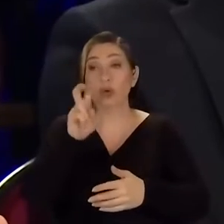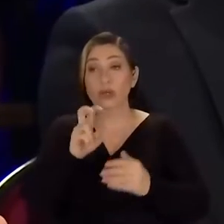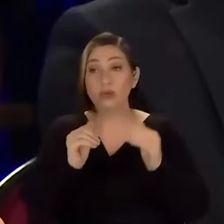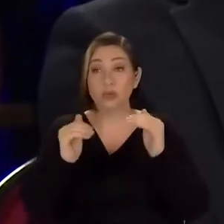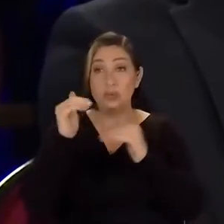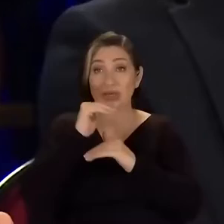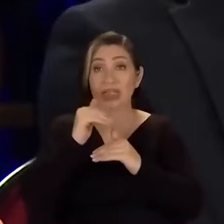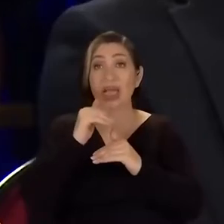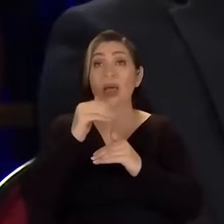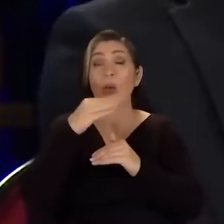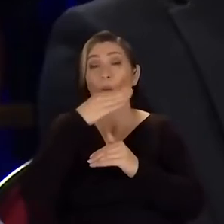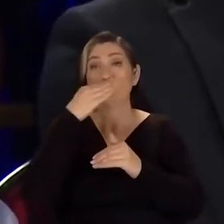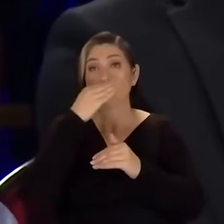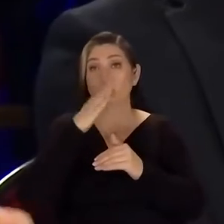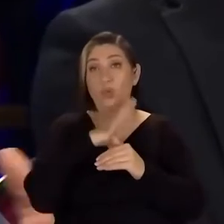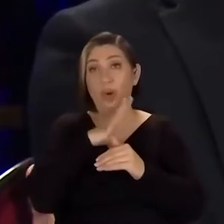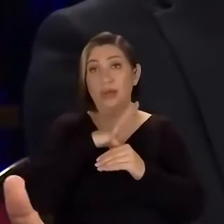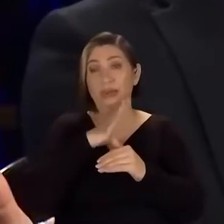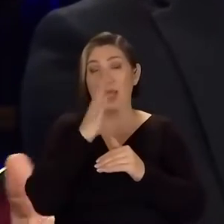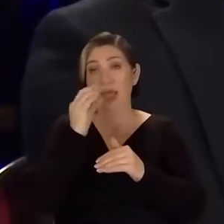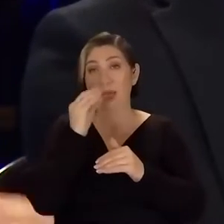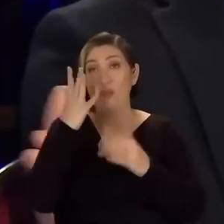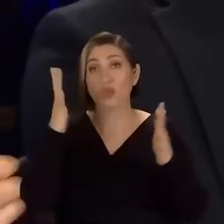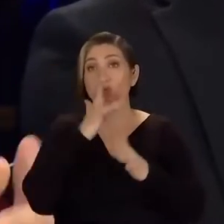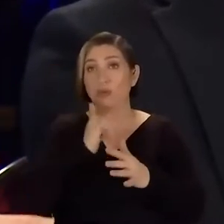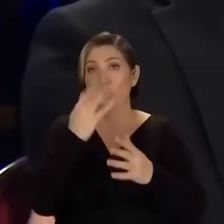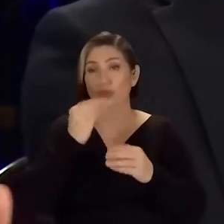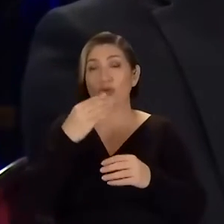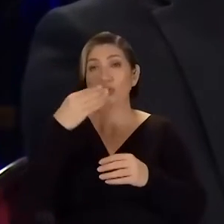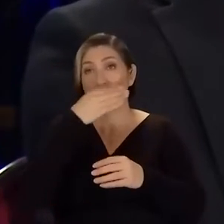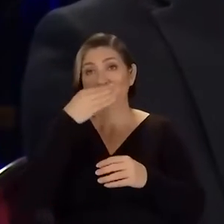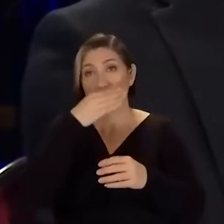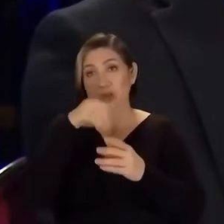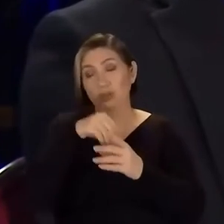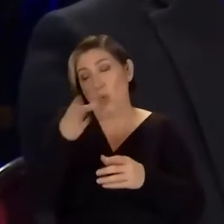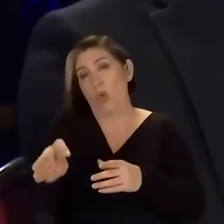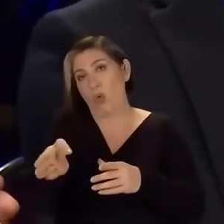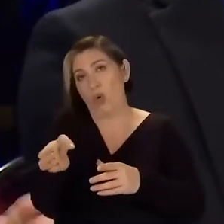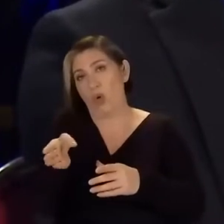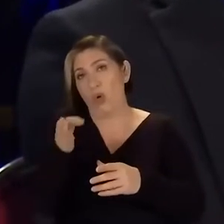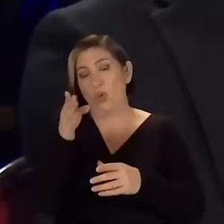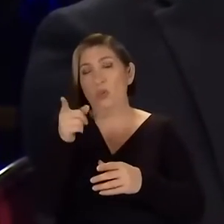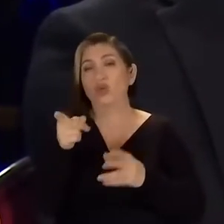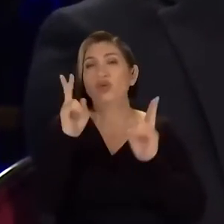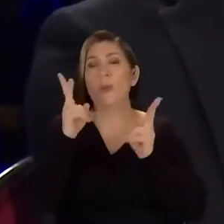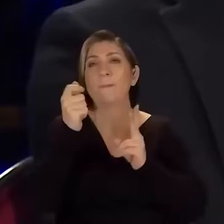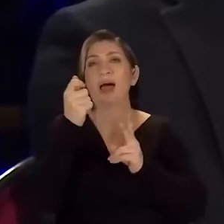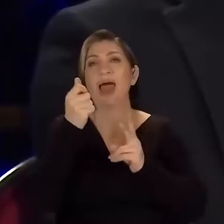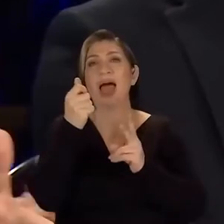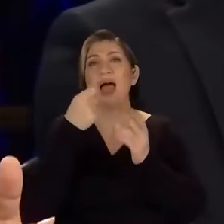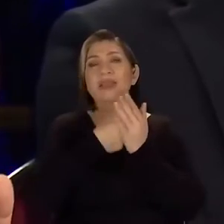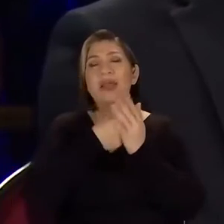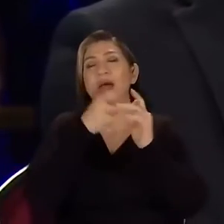miktarda uyuşturucu bulunur diye. En büyük küfür olduğu için uyuşturucu işleri ne olur? Zaten bu normal parayla da yapılan bir şey.